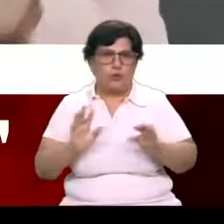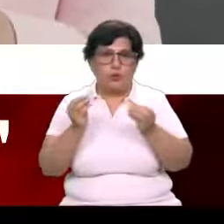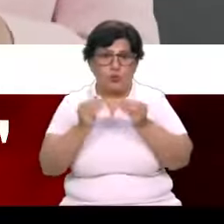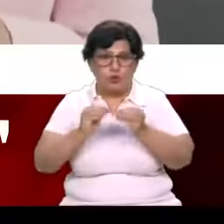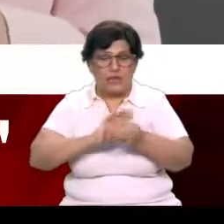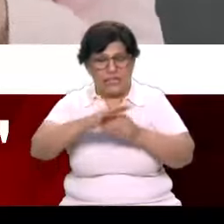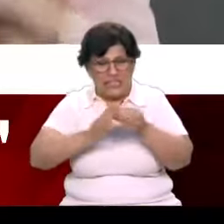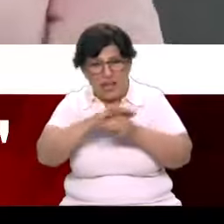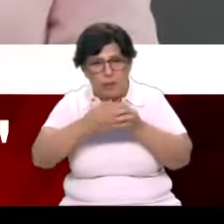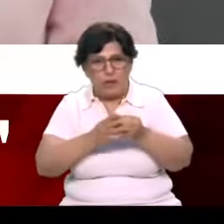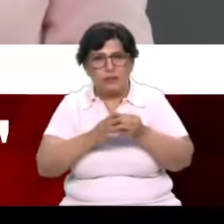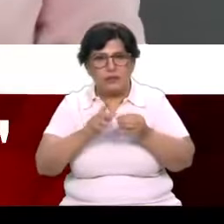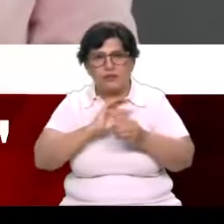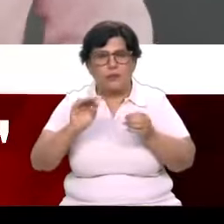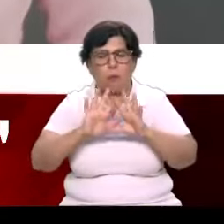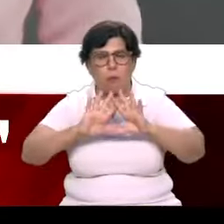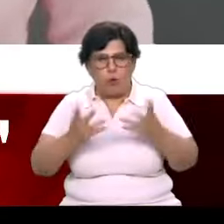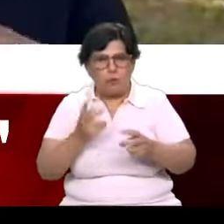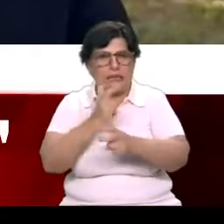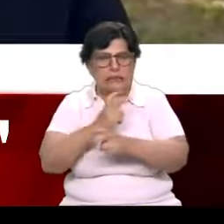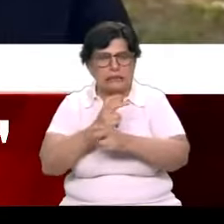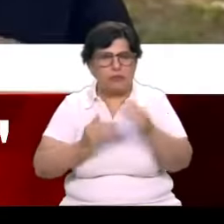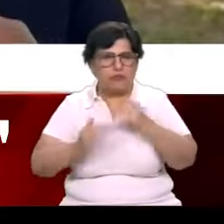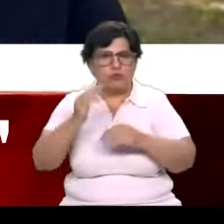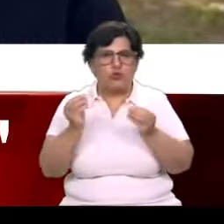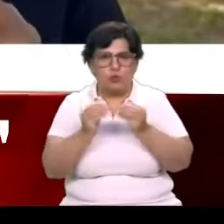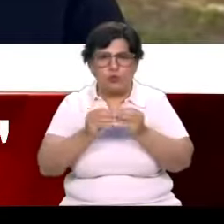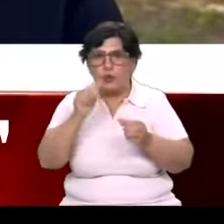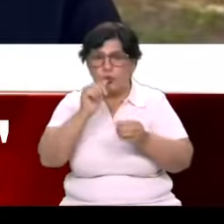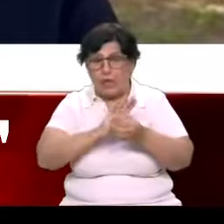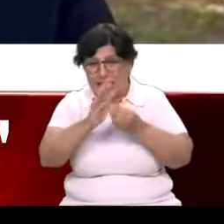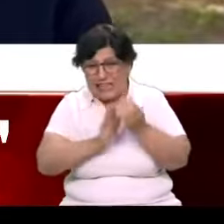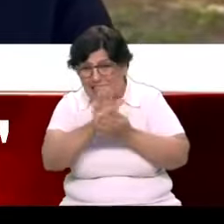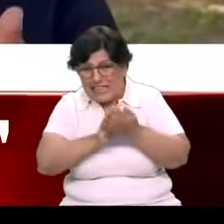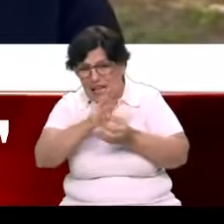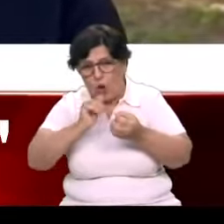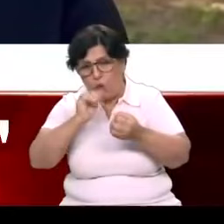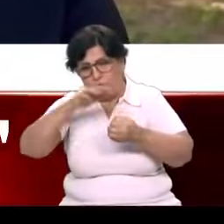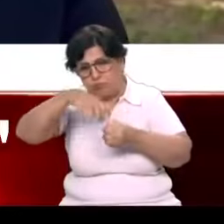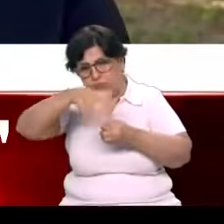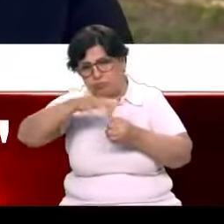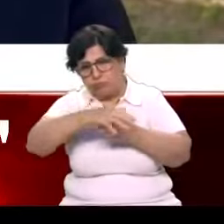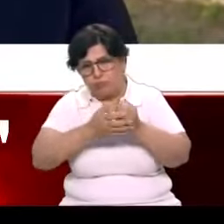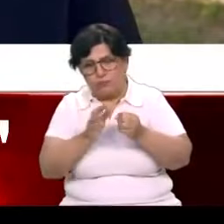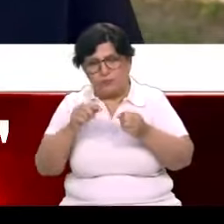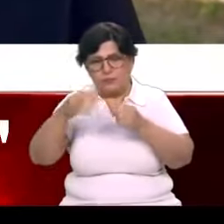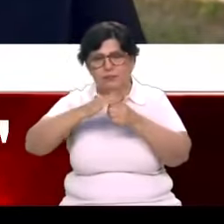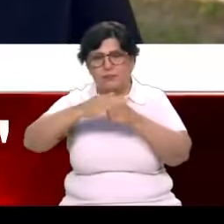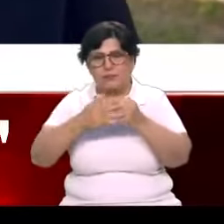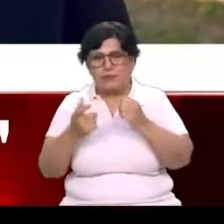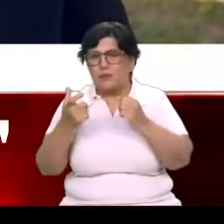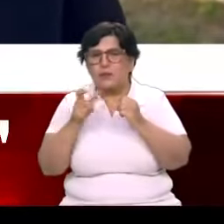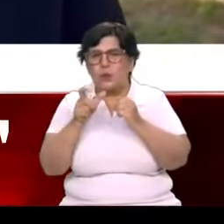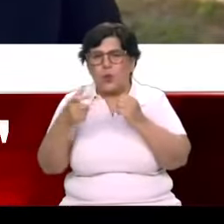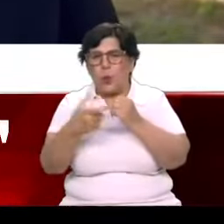yumurtayı yıkamak bozulma riskini bile artırıyor yumurtayı suyla yık ızda yumurtanın üzerindeki koruyucu tabakayı